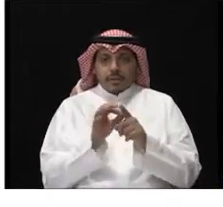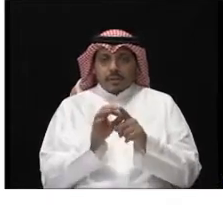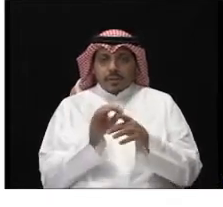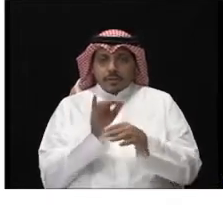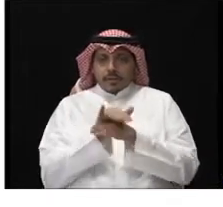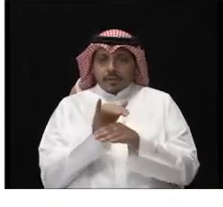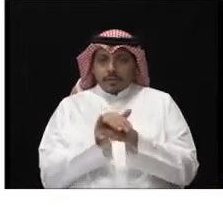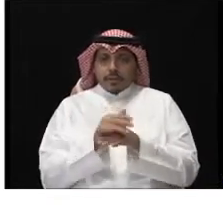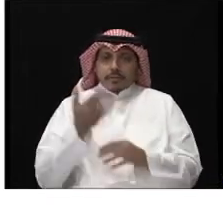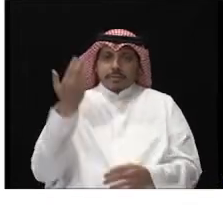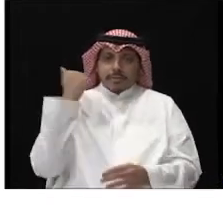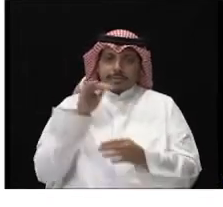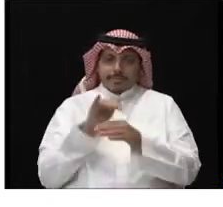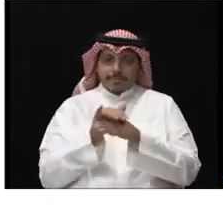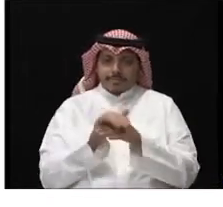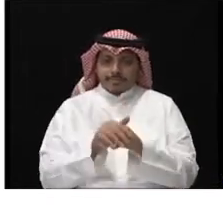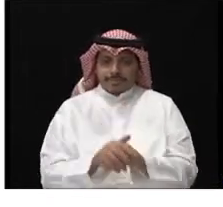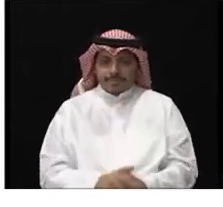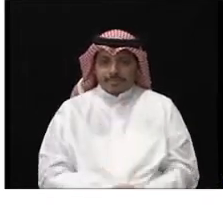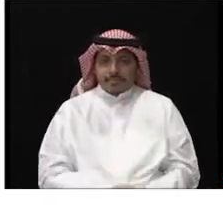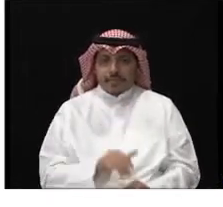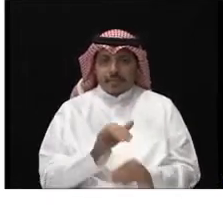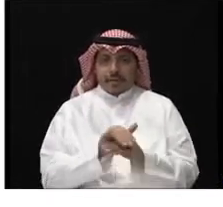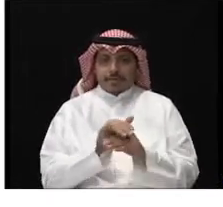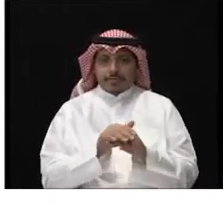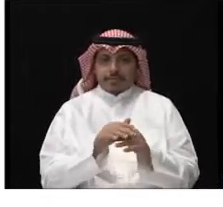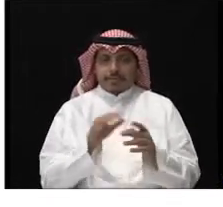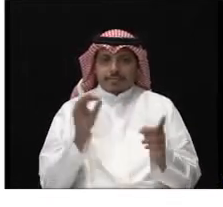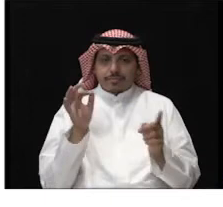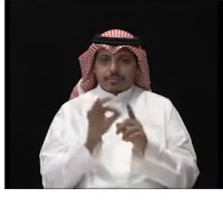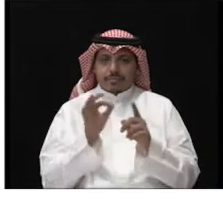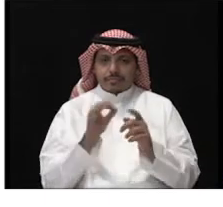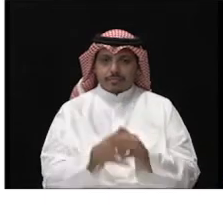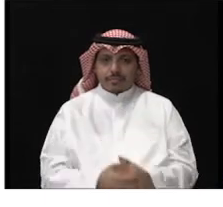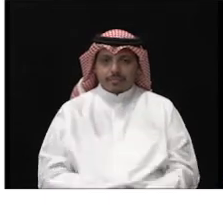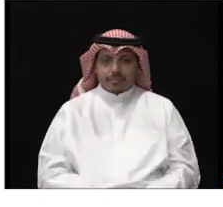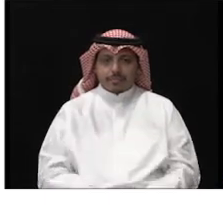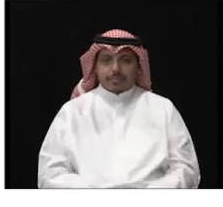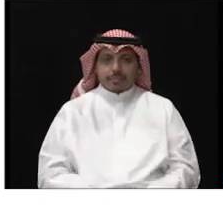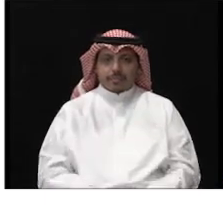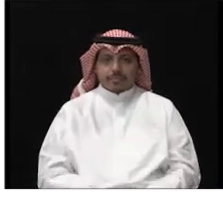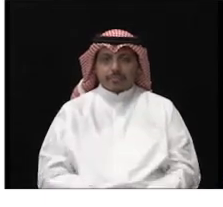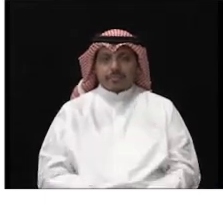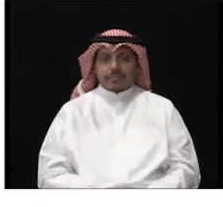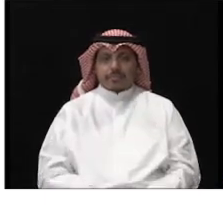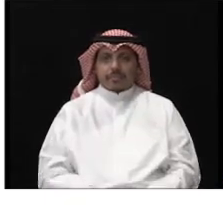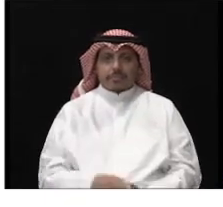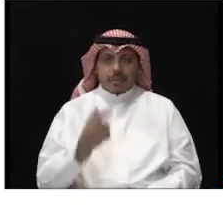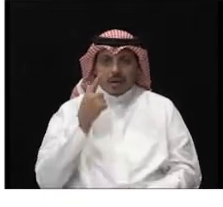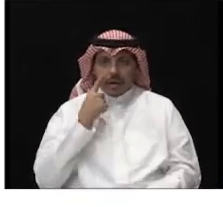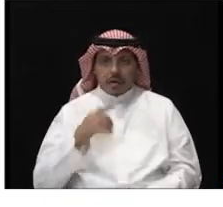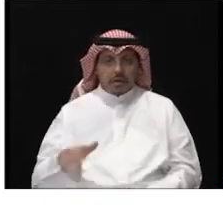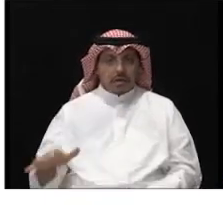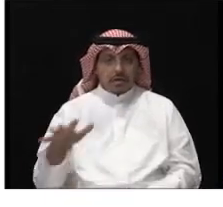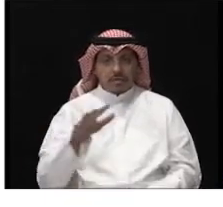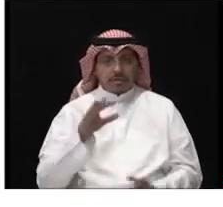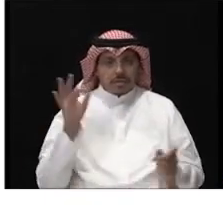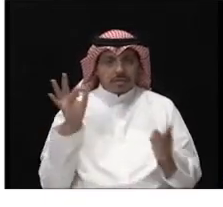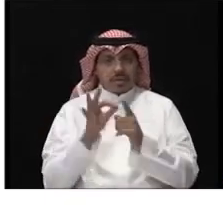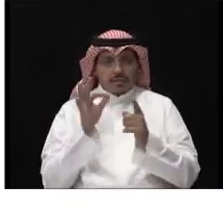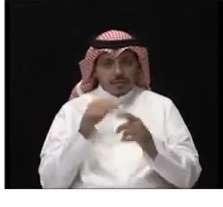سابقا بأن لكل درس أهداف، كما أن لكل شخص في الحياة أهداف يسعى